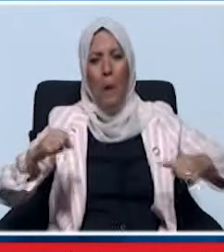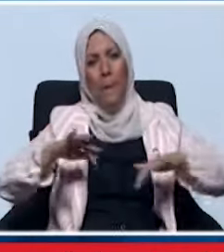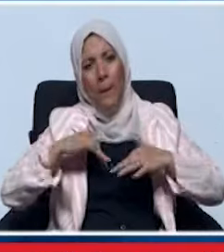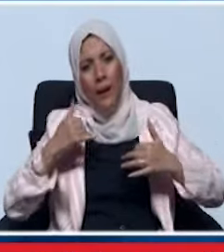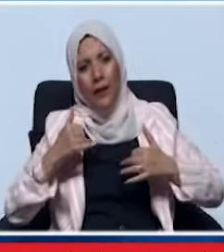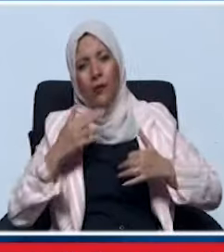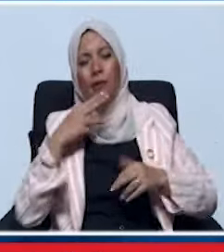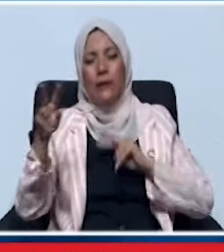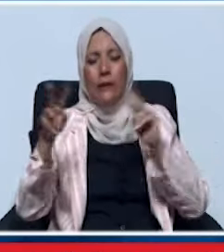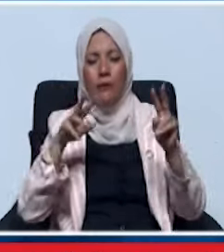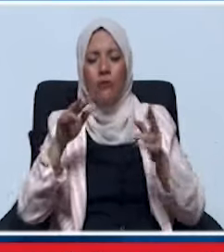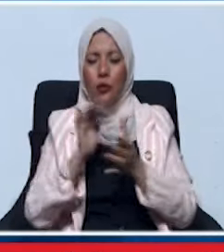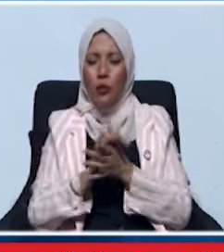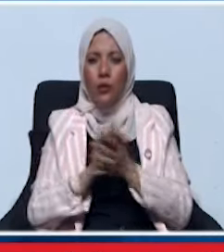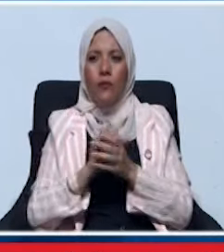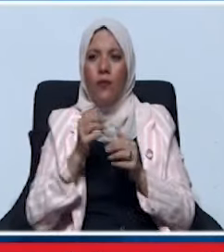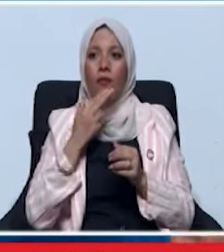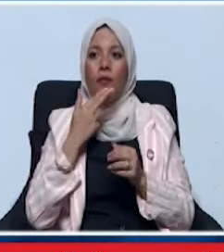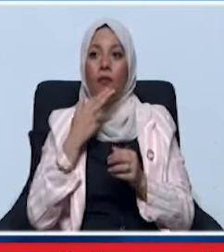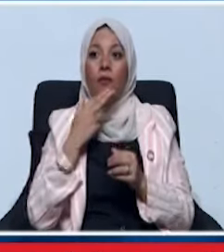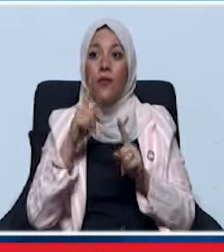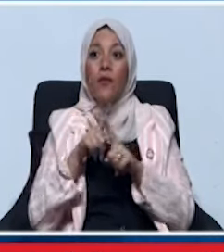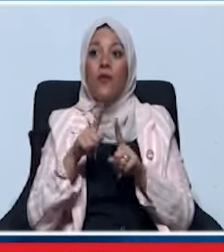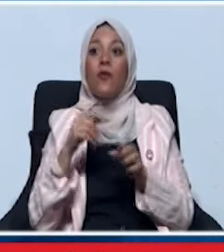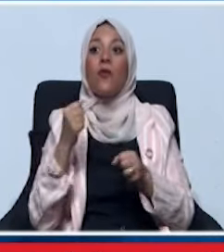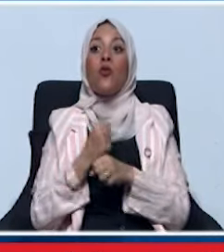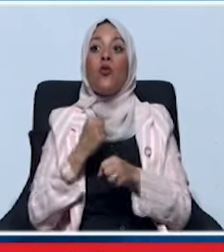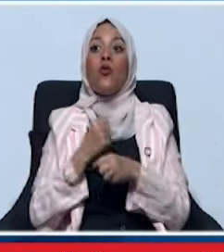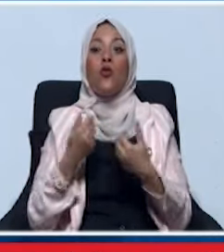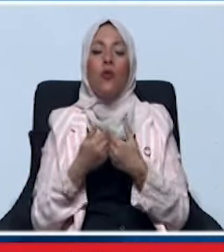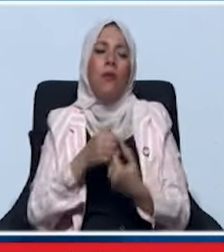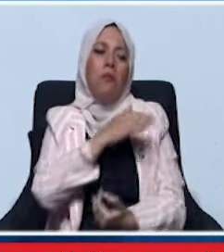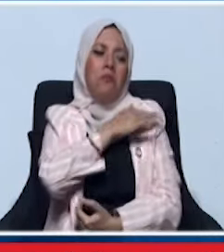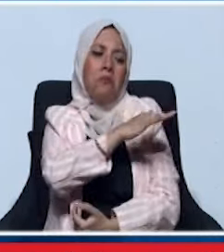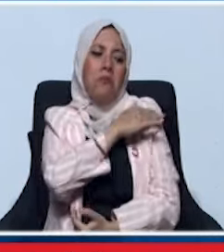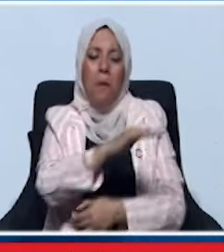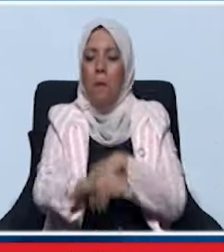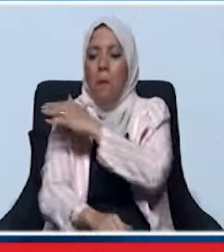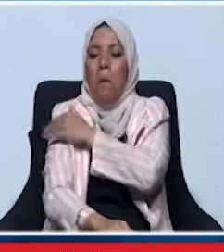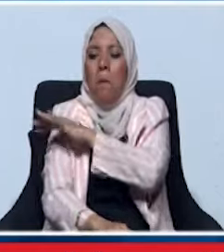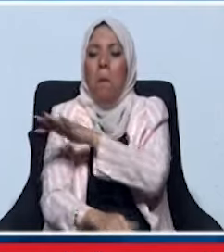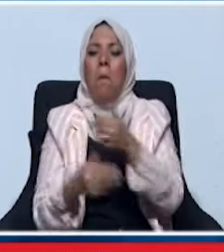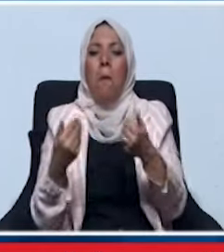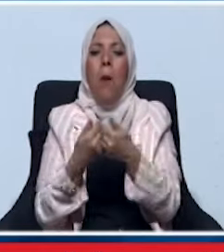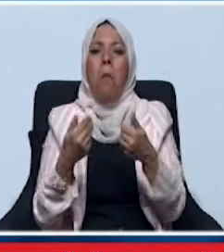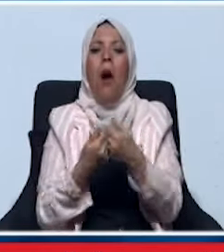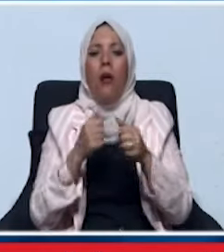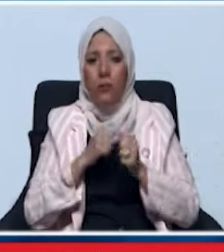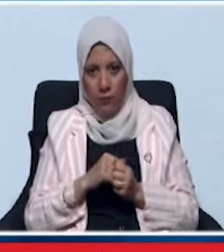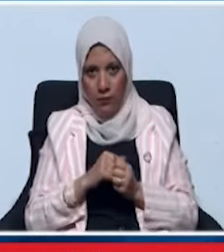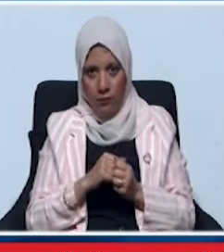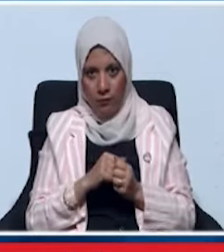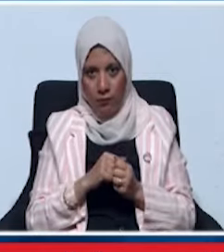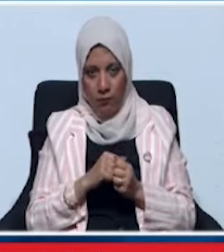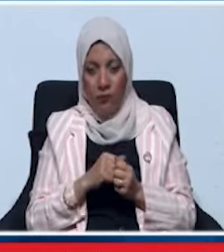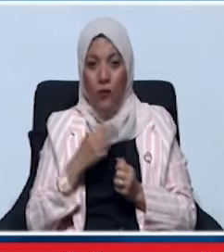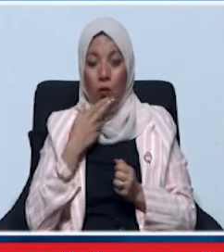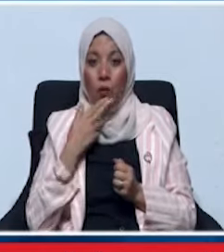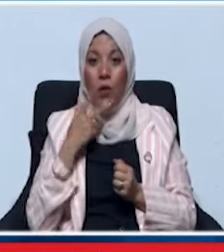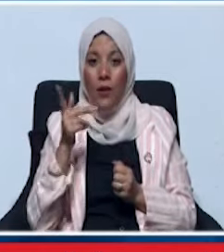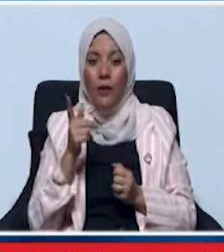وجعوني، يمكن عبد الله اكتر لان عبد الله انا اشتغلت معاه كتفا في كتف في الوتد وشفت جمال عبد الله محمود. على فكره عبد الله محمود